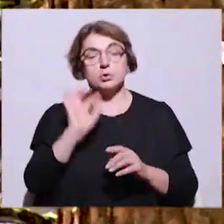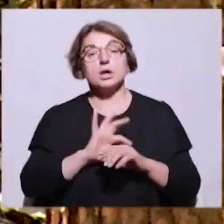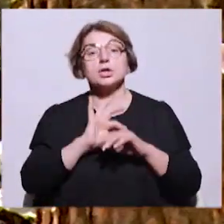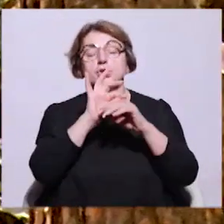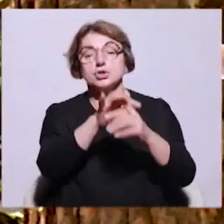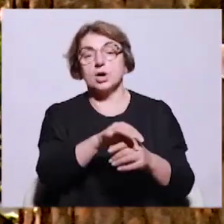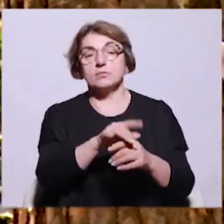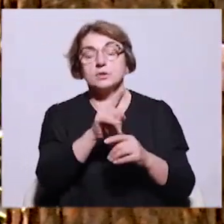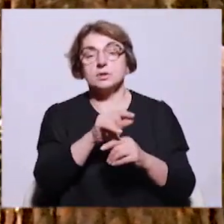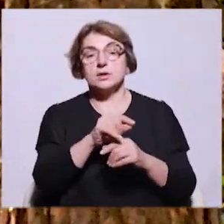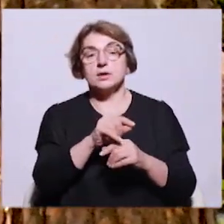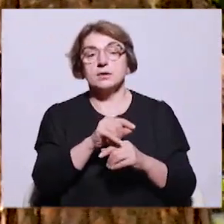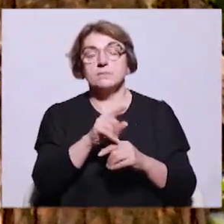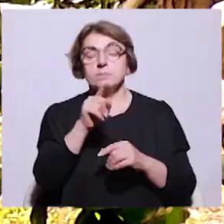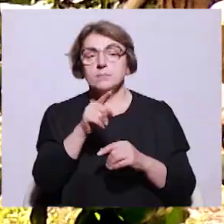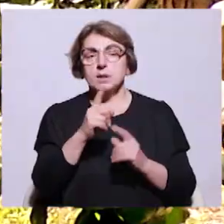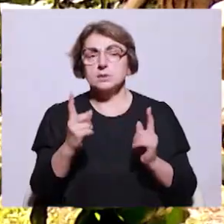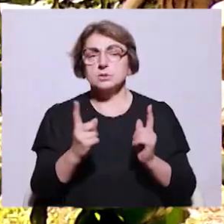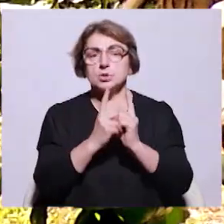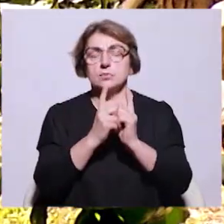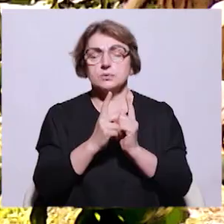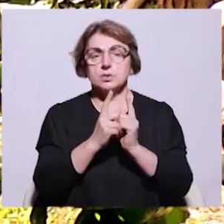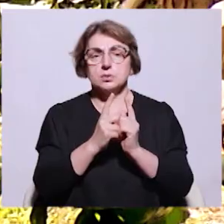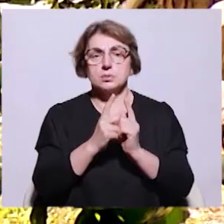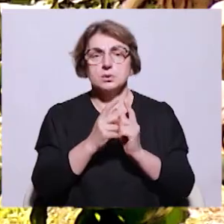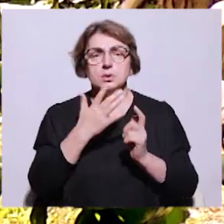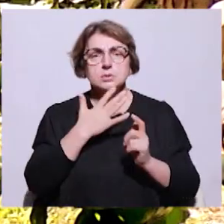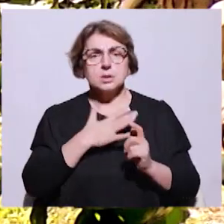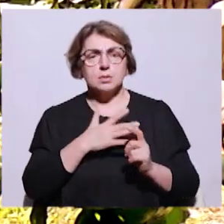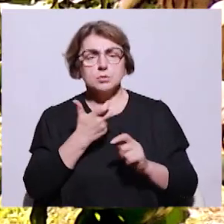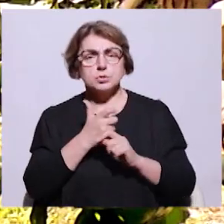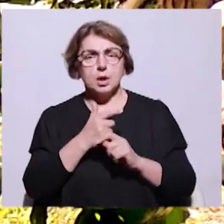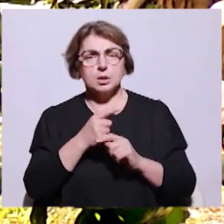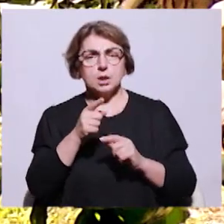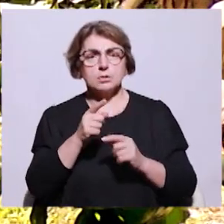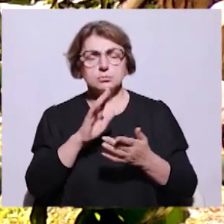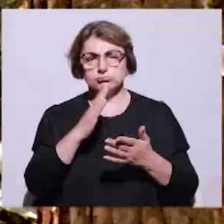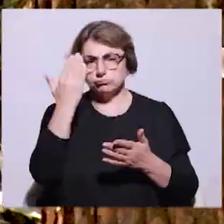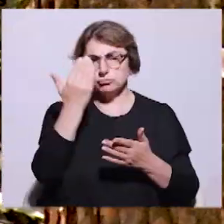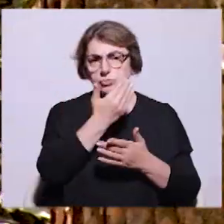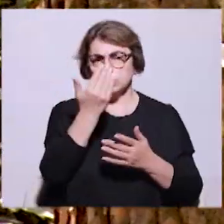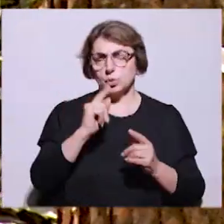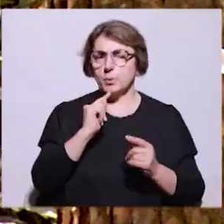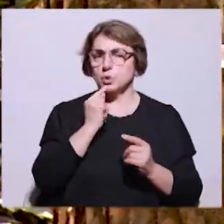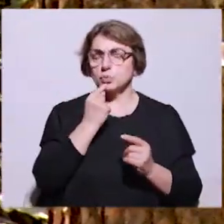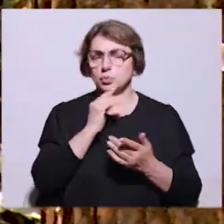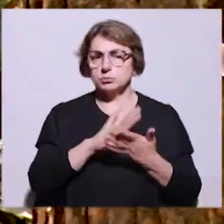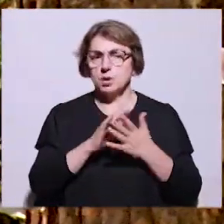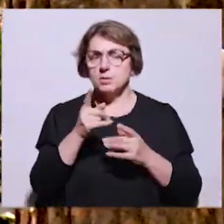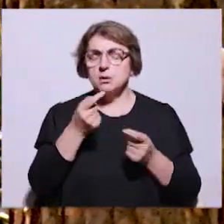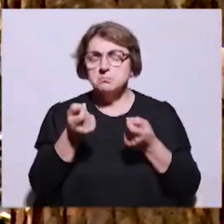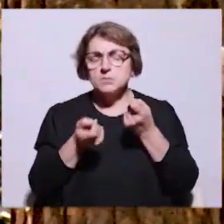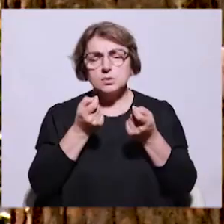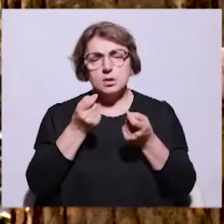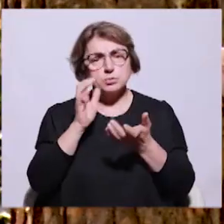ჩააღწიეს სამხრეთ სანაპიროზე, მათ დახვდათ საკმაოდ რთული ფეოდალური საზოგადოება. ჩვენთვის დეტალები